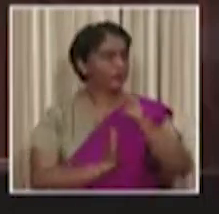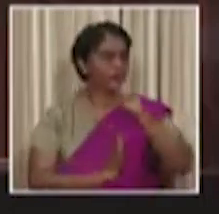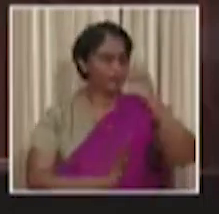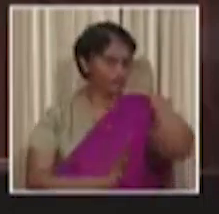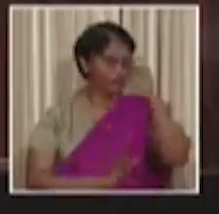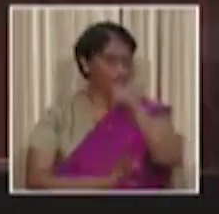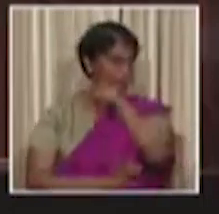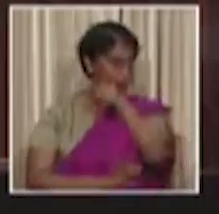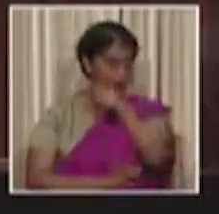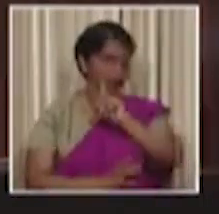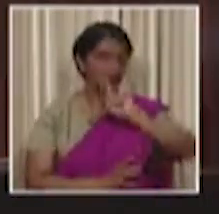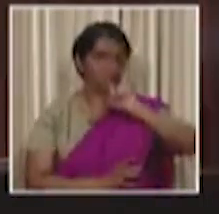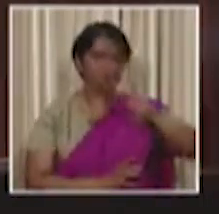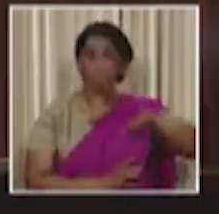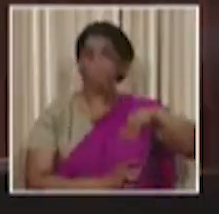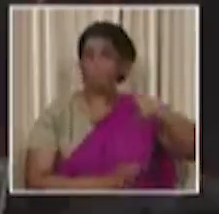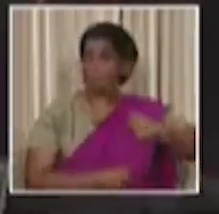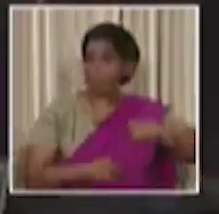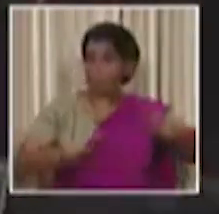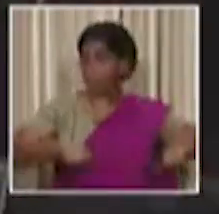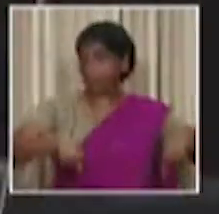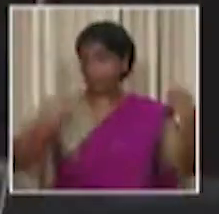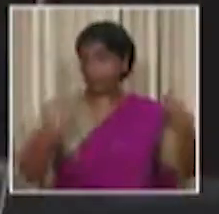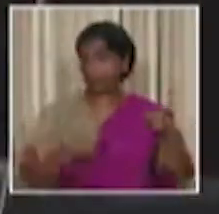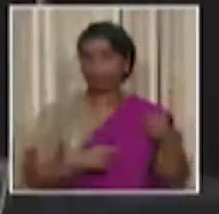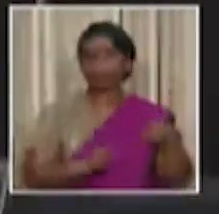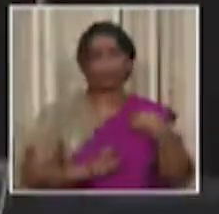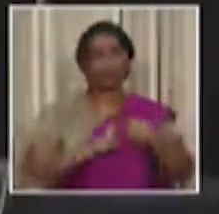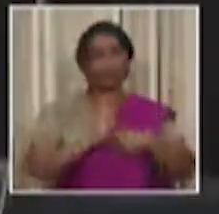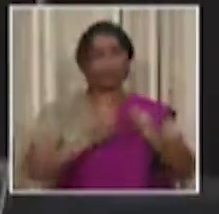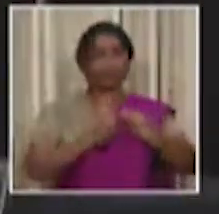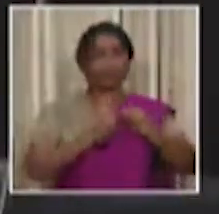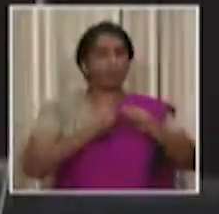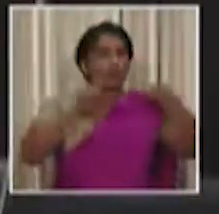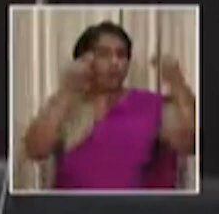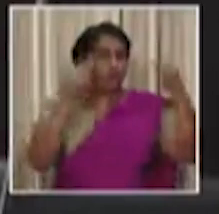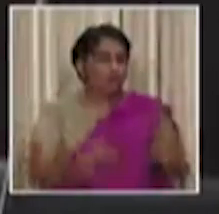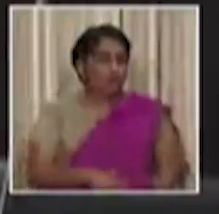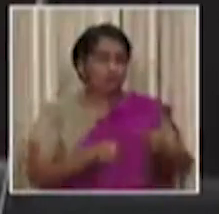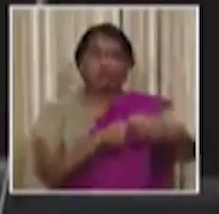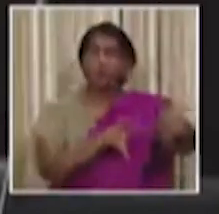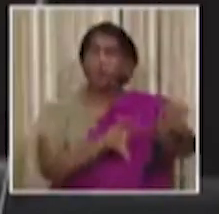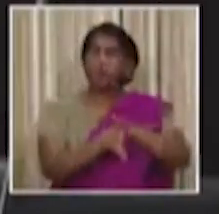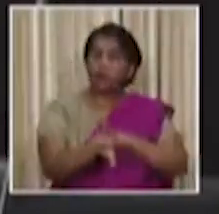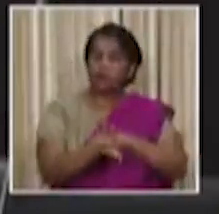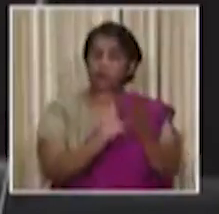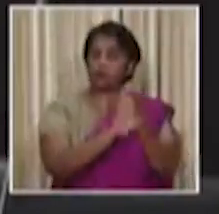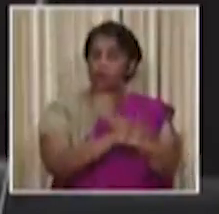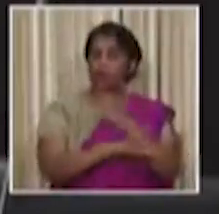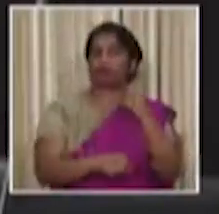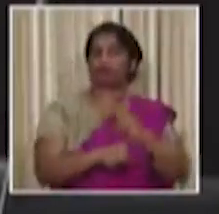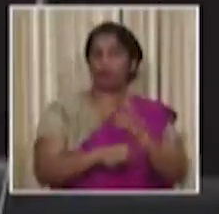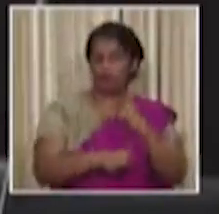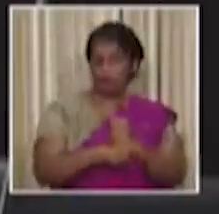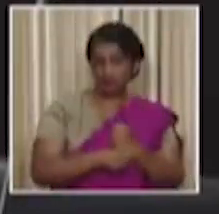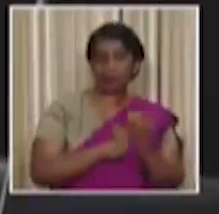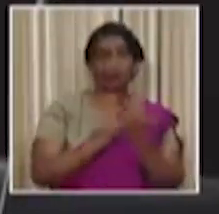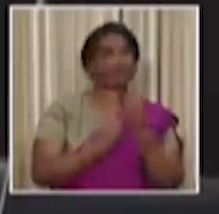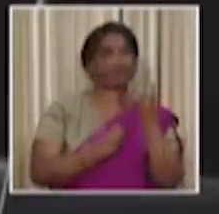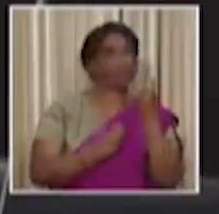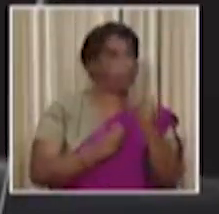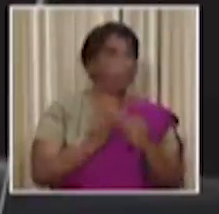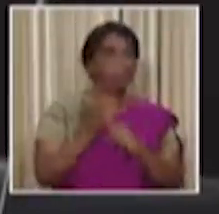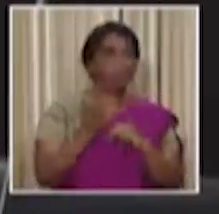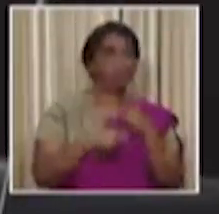එතුමා ඉදිරිපත් කරන ප්‍රධාන තර්කය තමයි මේ රට බංකොලොත් භාවයට පත් වුණේ පසුගිය රජේ විසින් ලබා දුන්න